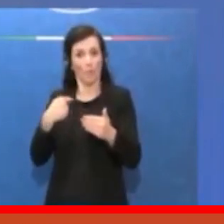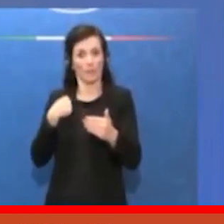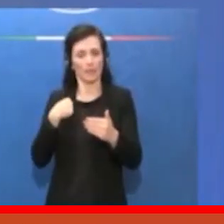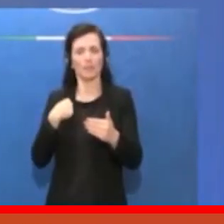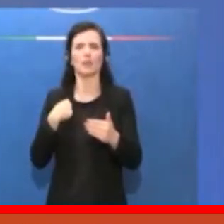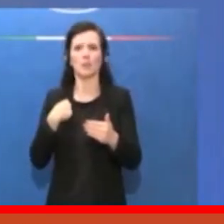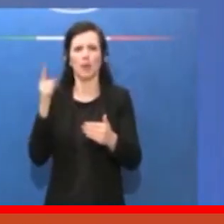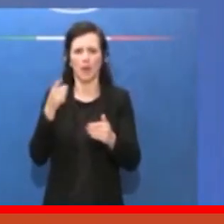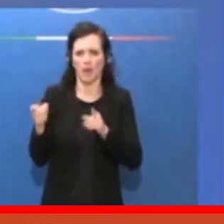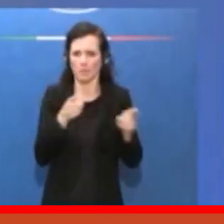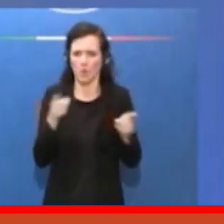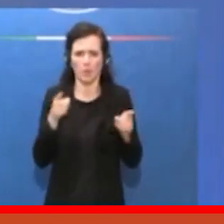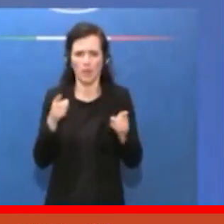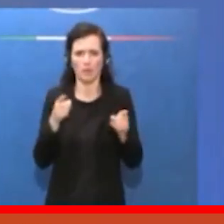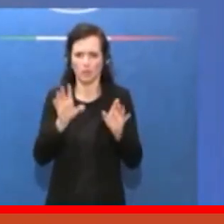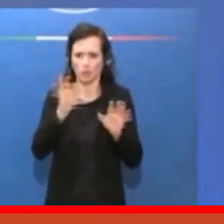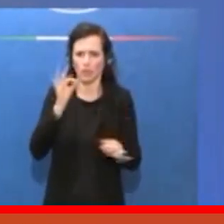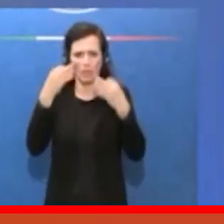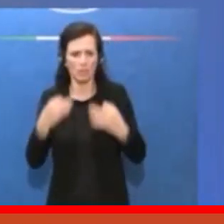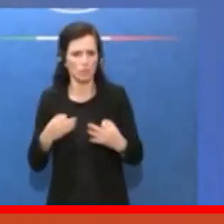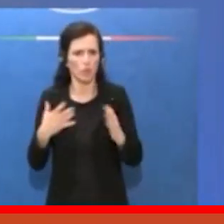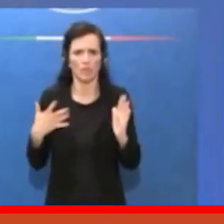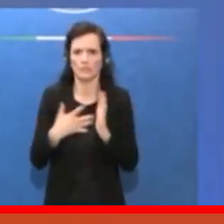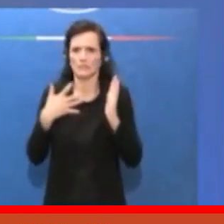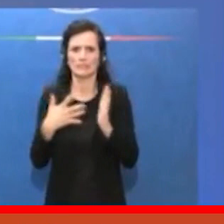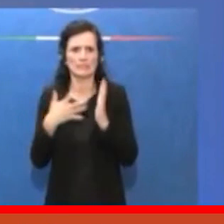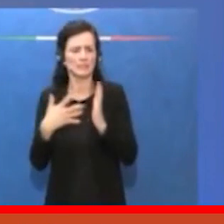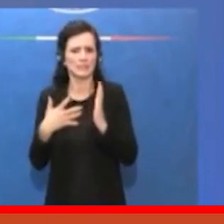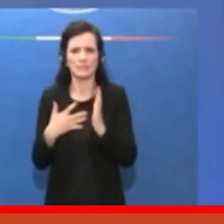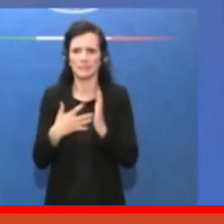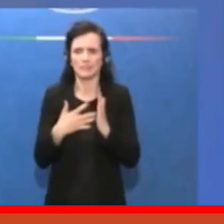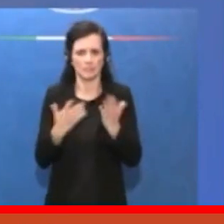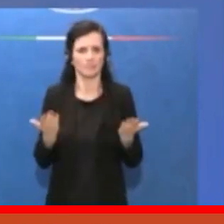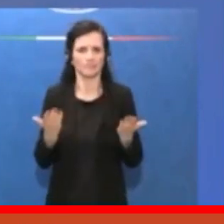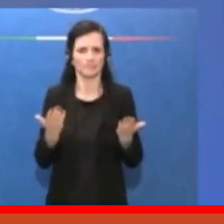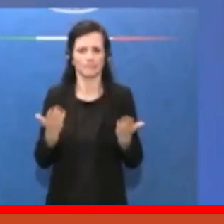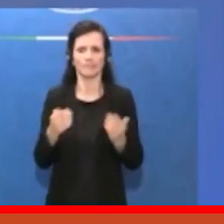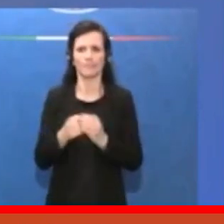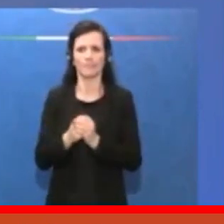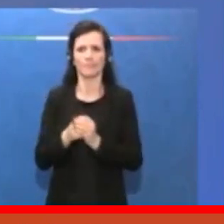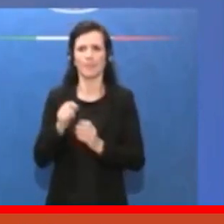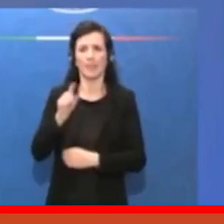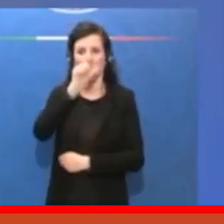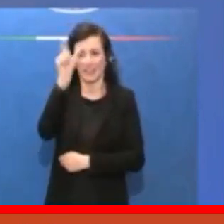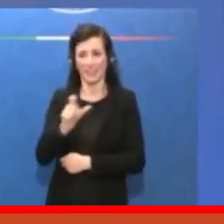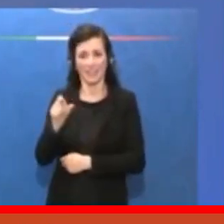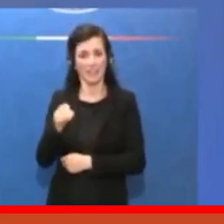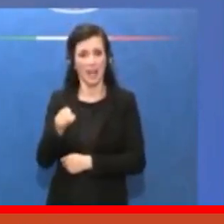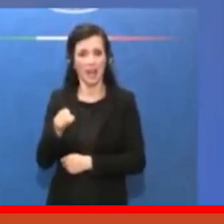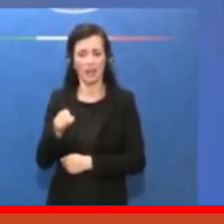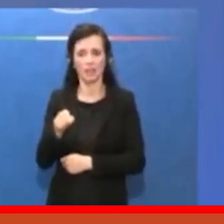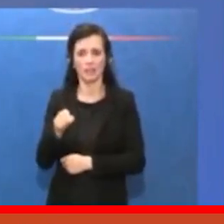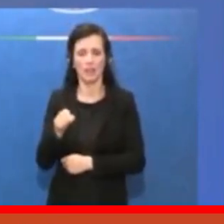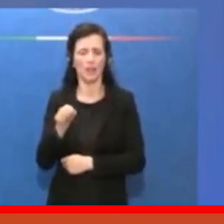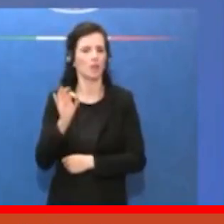di straordinaria difficoltà, essendo l'Italia il paese che per primo era stato